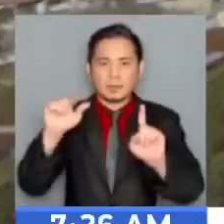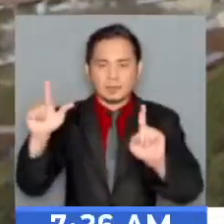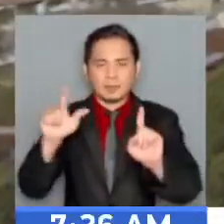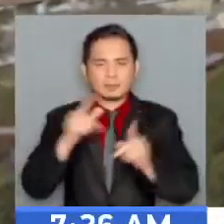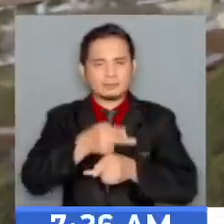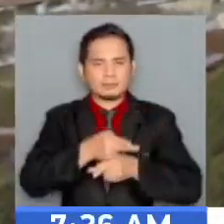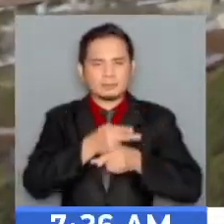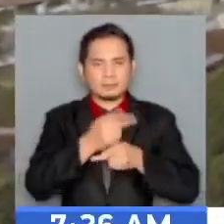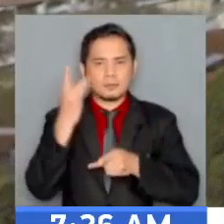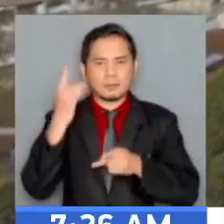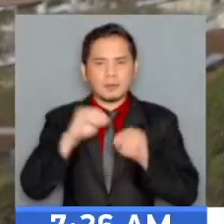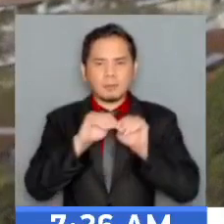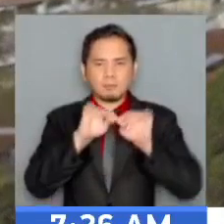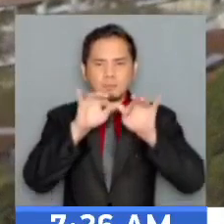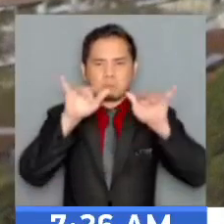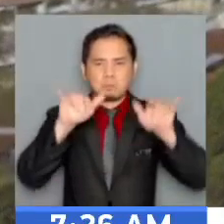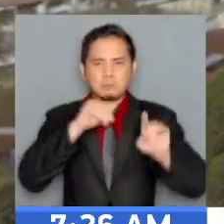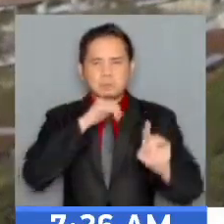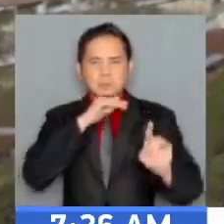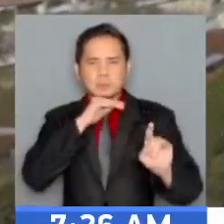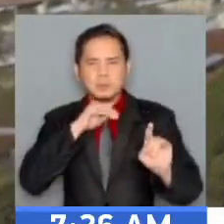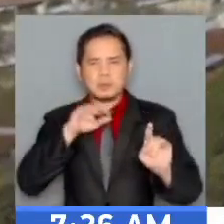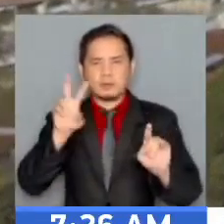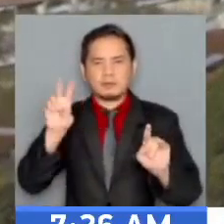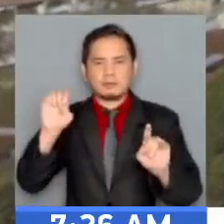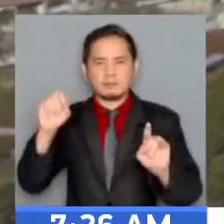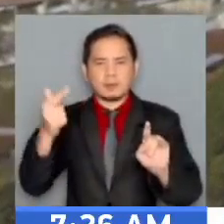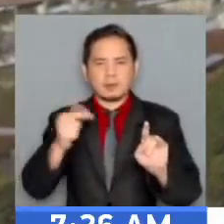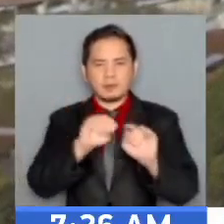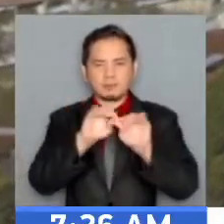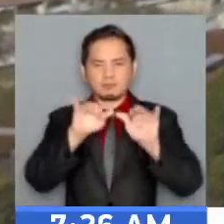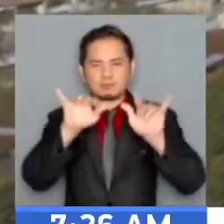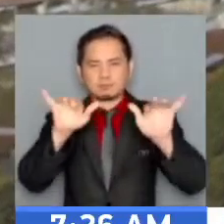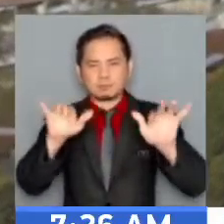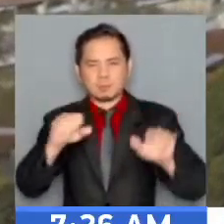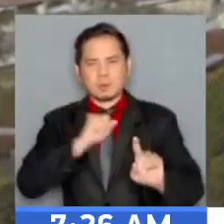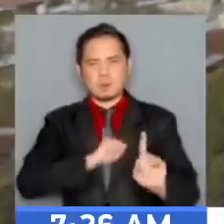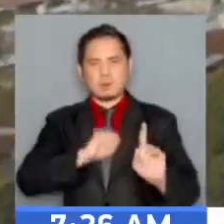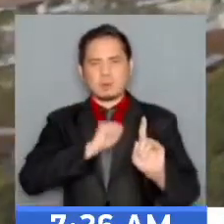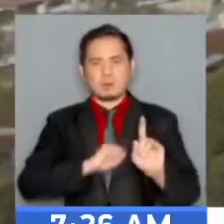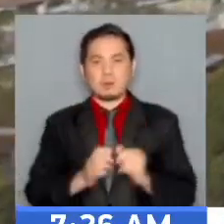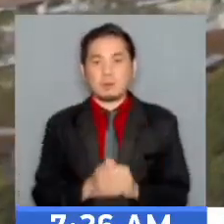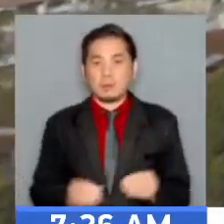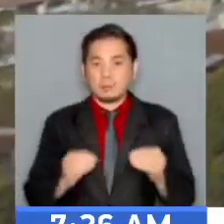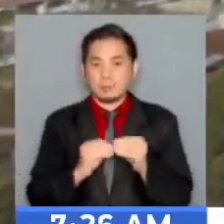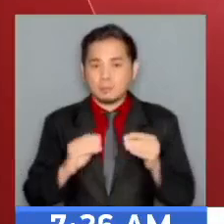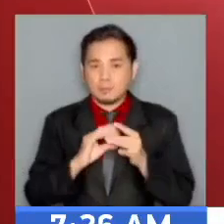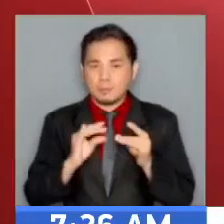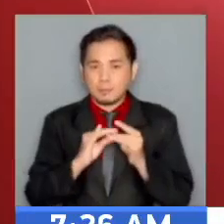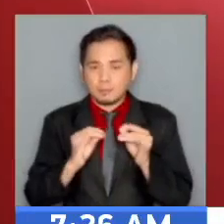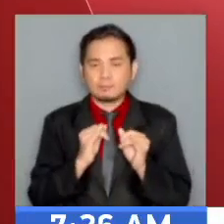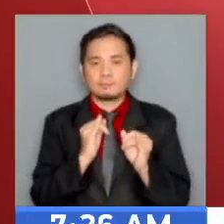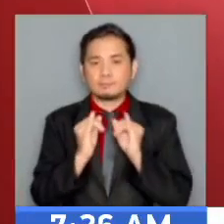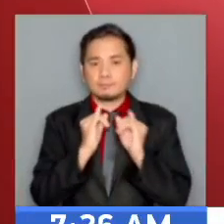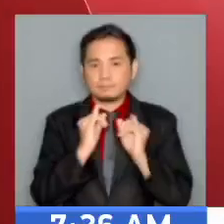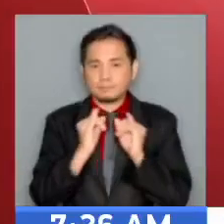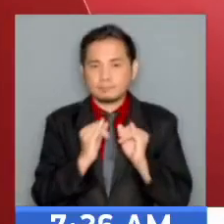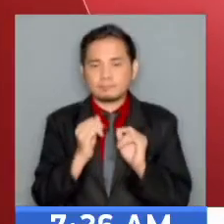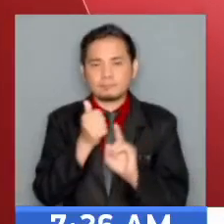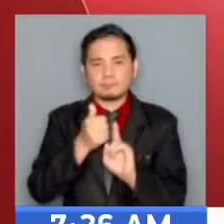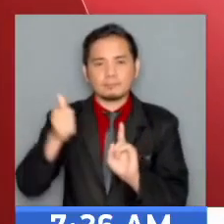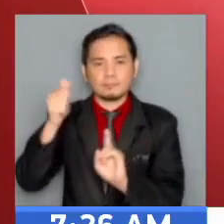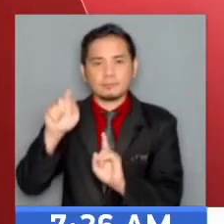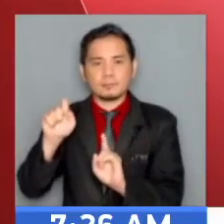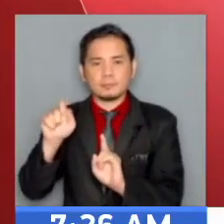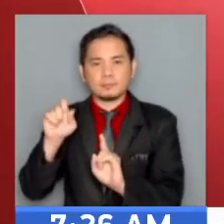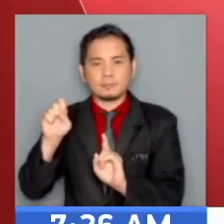Batangas, na isa sa mga bayan na malapit po sa Bulkang Taal, makapanayam natin si Talisay Municipal Administrator Alfred Ansiado. Magandang